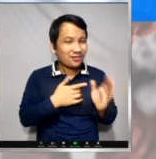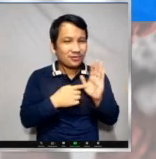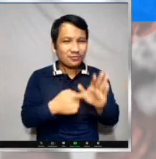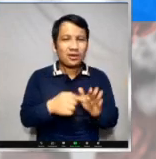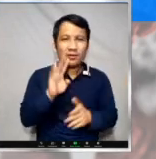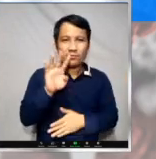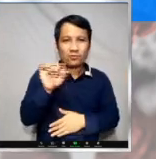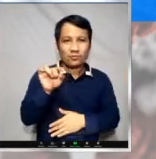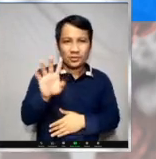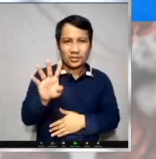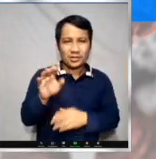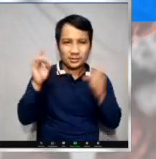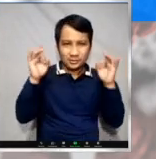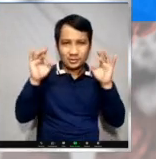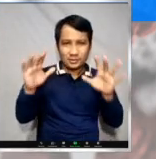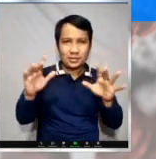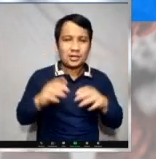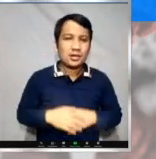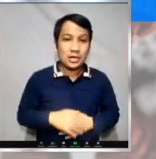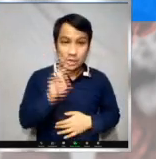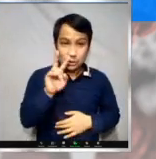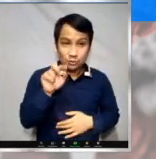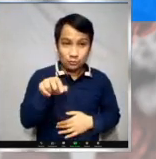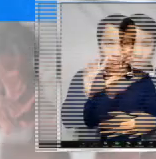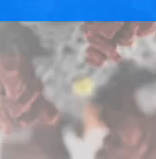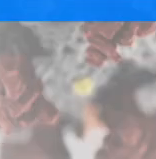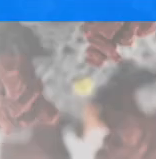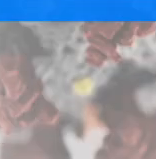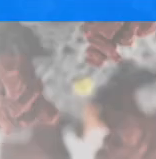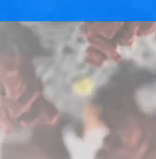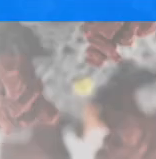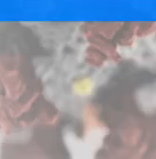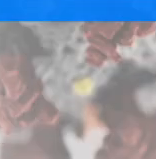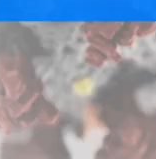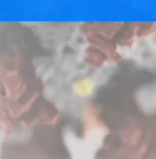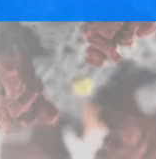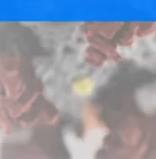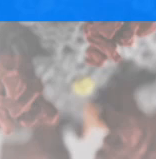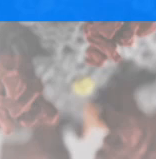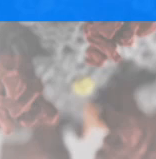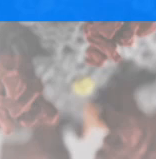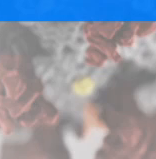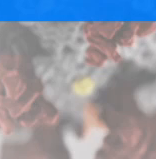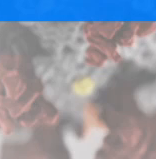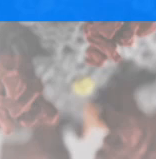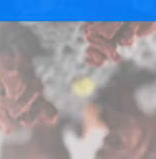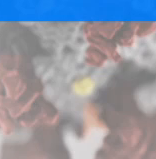critical, 2.5% ang severe at 0.3% ang moderate.